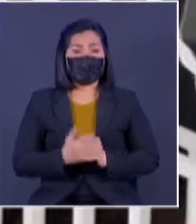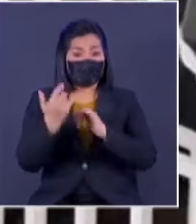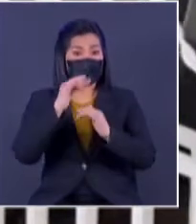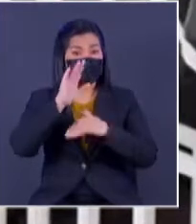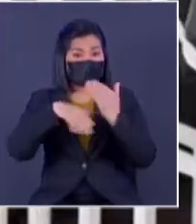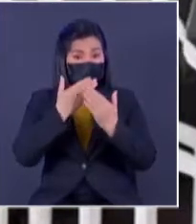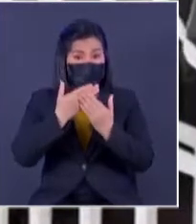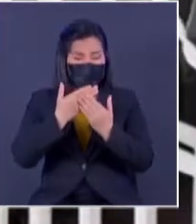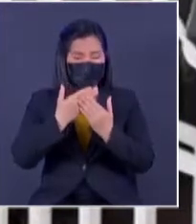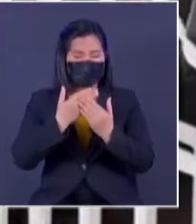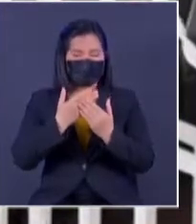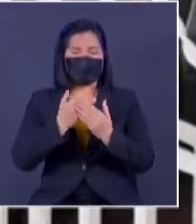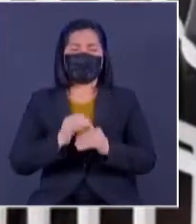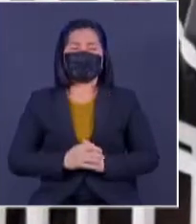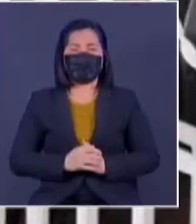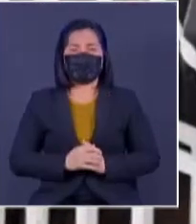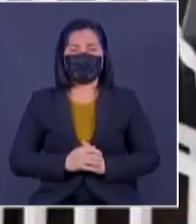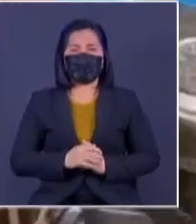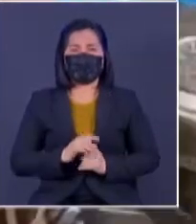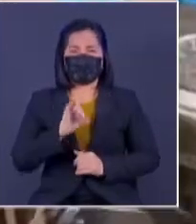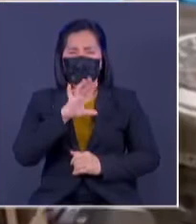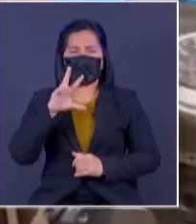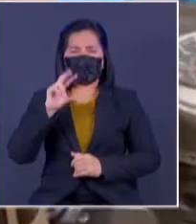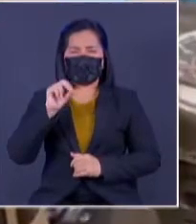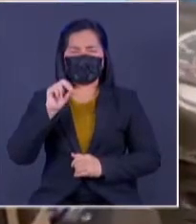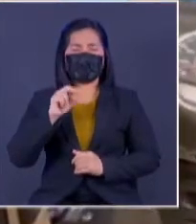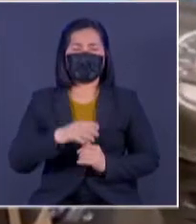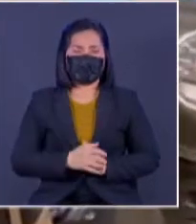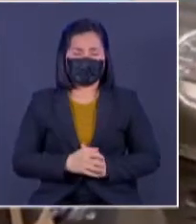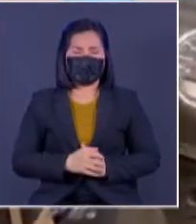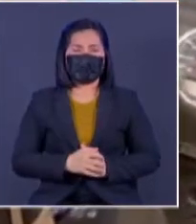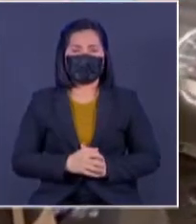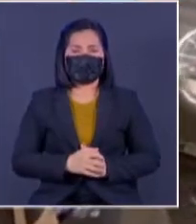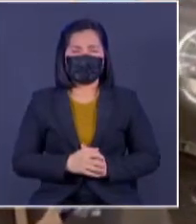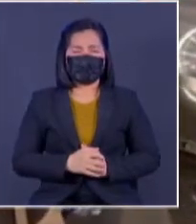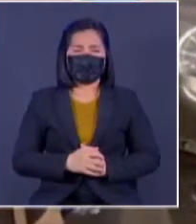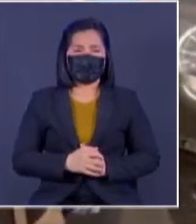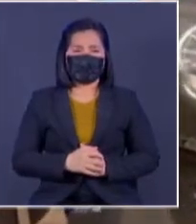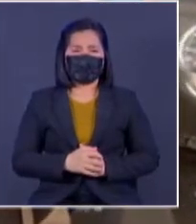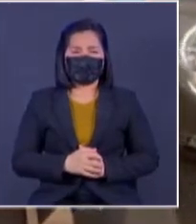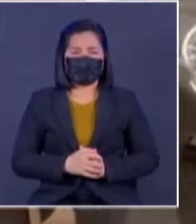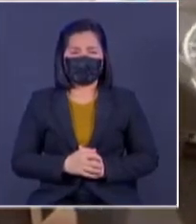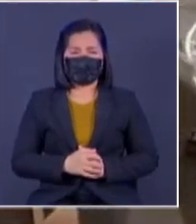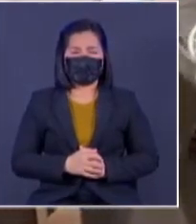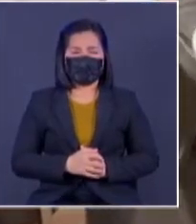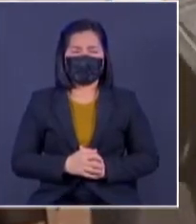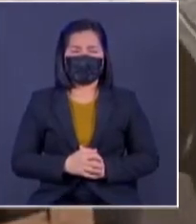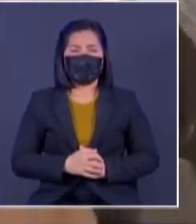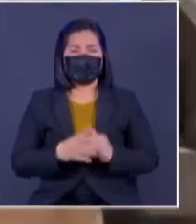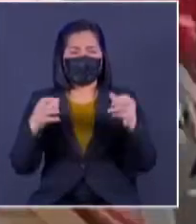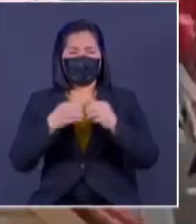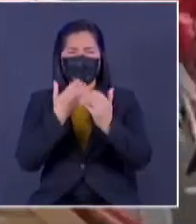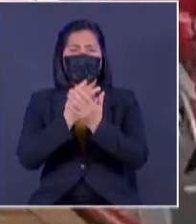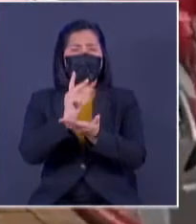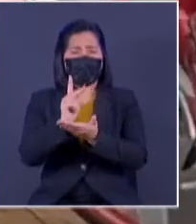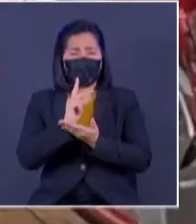พิวเตอร์ที่เขาใช้ในการดำเนินการเนี่ย130เครื่องด้วยกัน ค่ะ คิดดูว่าจะเป็นเครือข่ายใหญ่ขนาดไหนนะฮะเฉพ